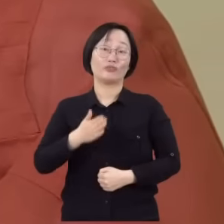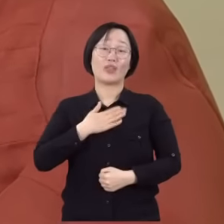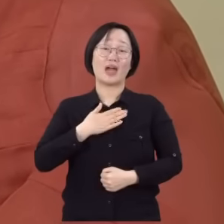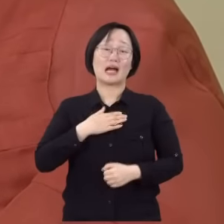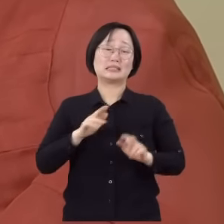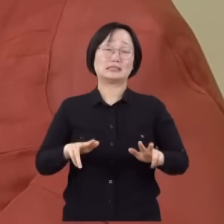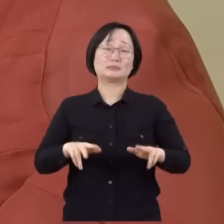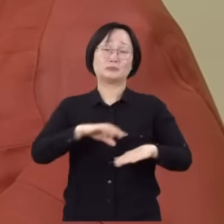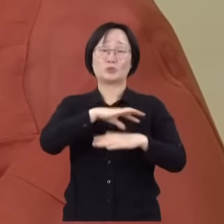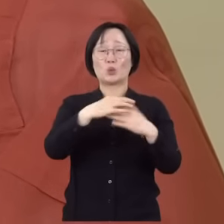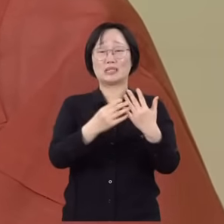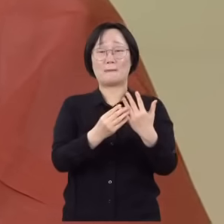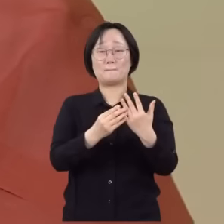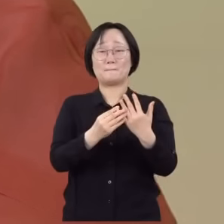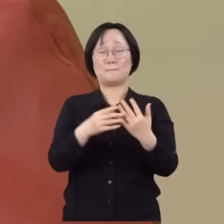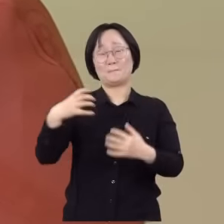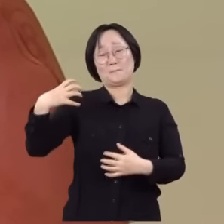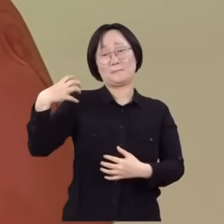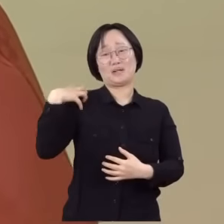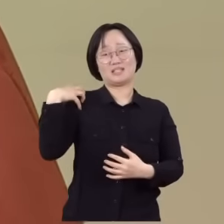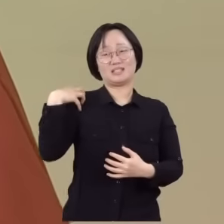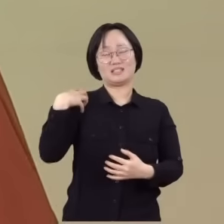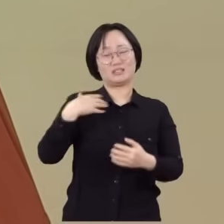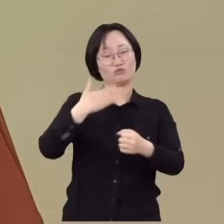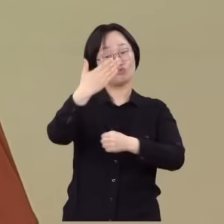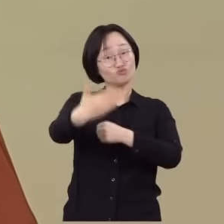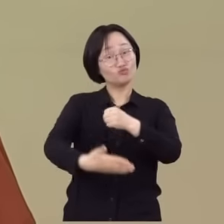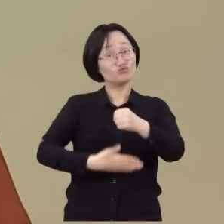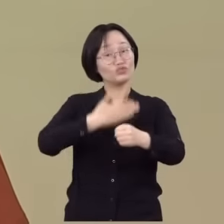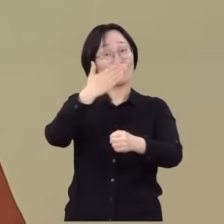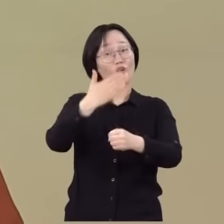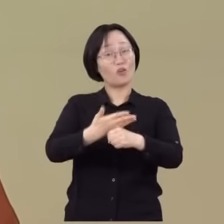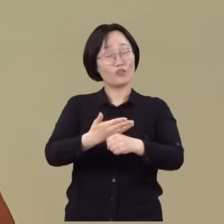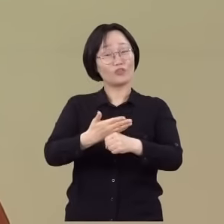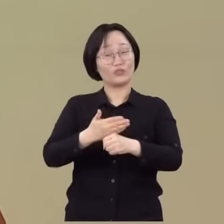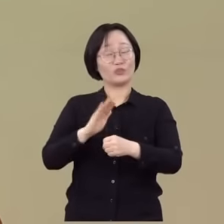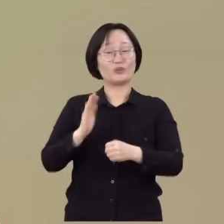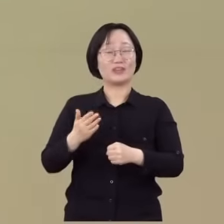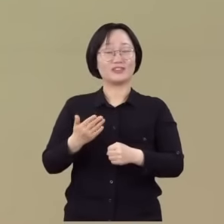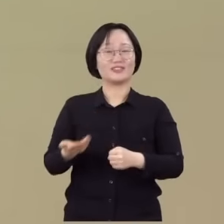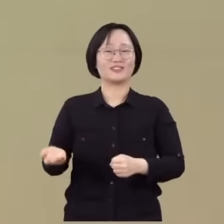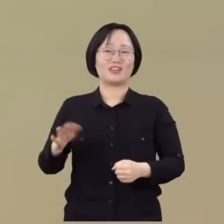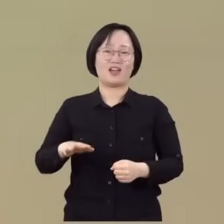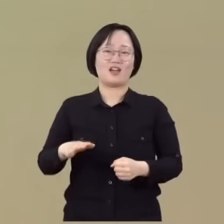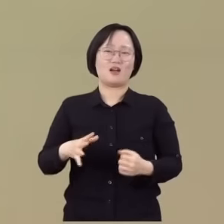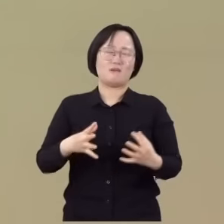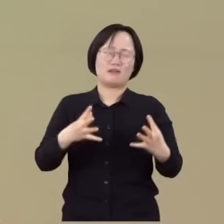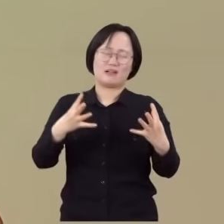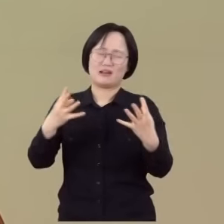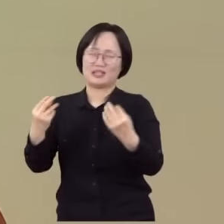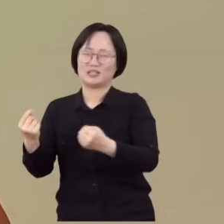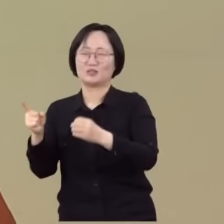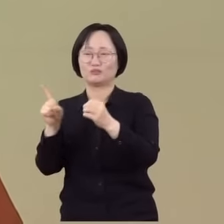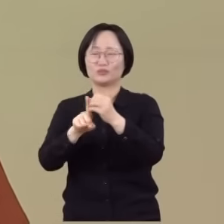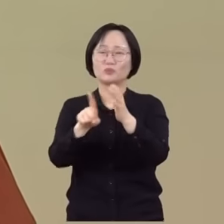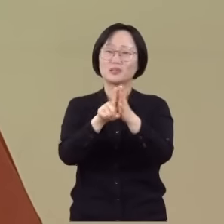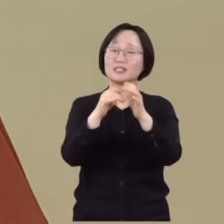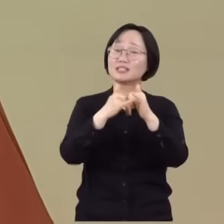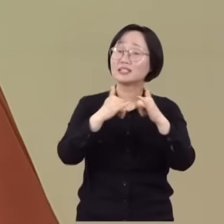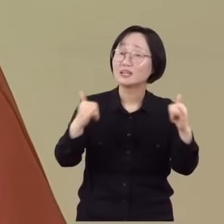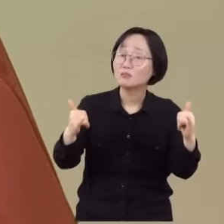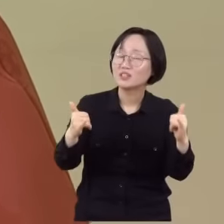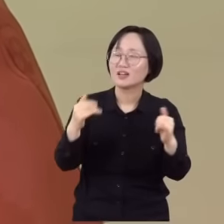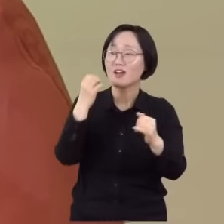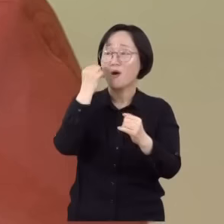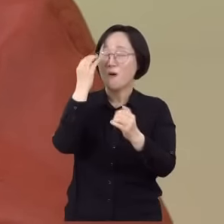9년 차인데요 소화물을 진행하면서 수많은 불자님들의이 신비한 기도의 가피